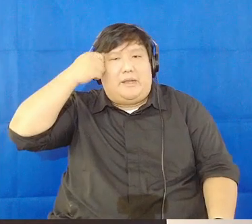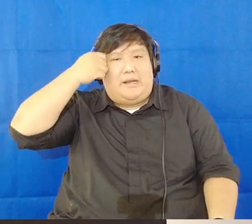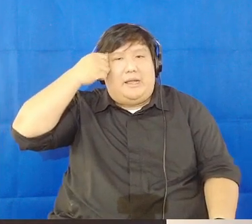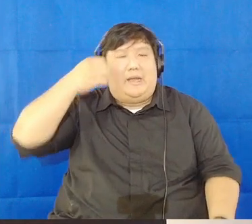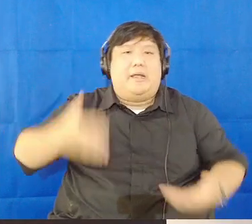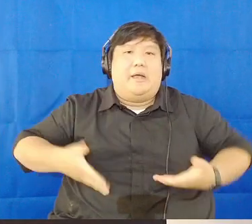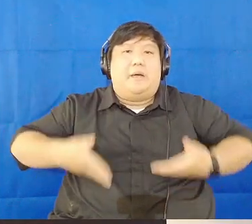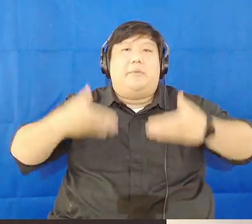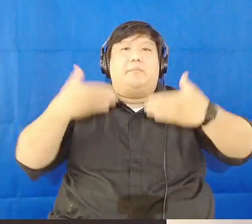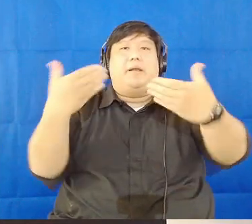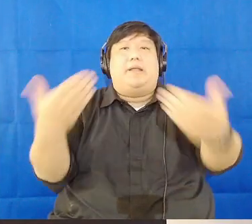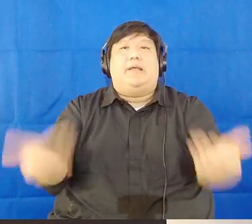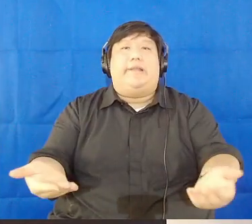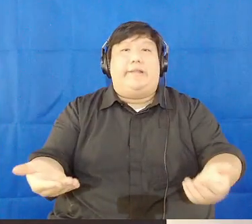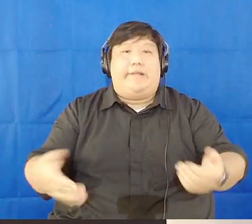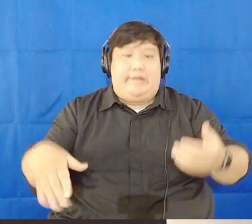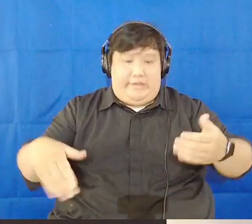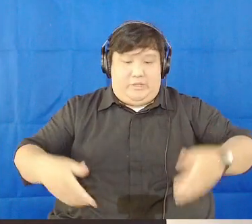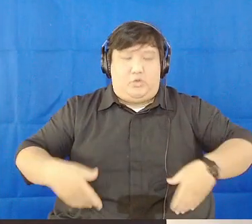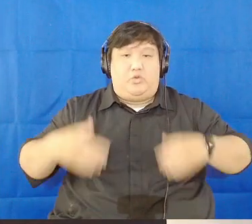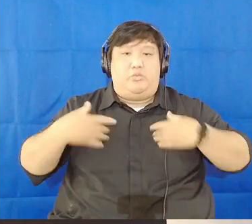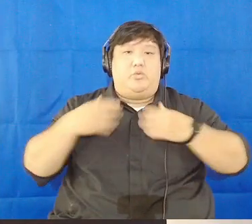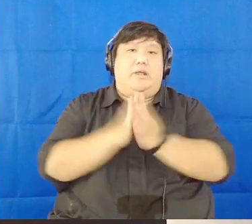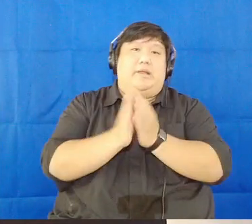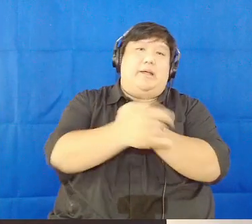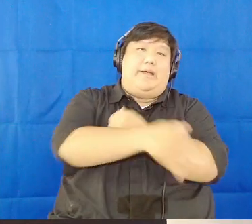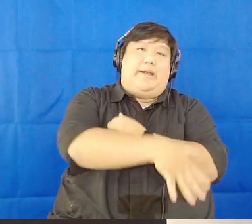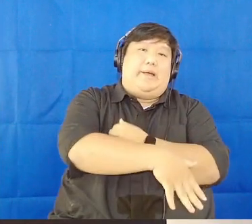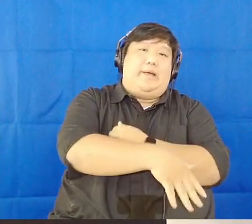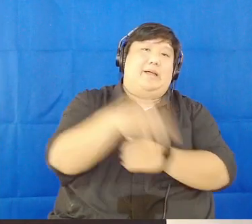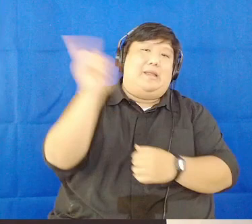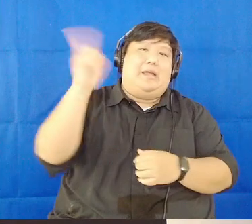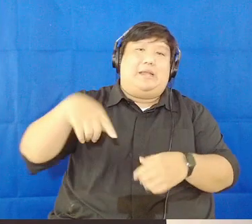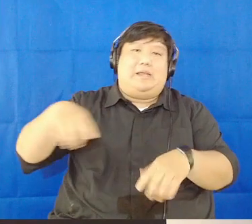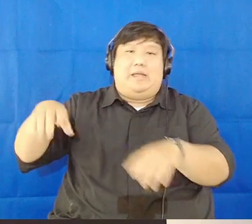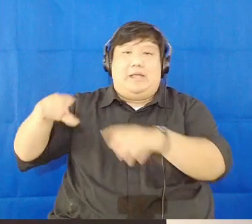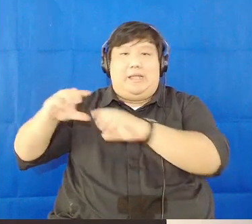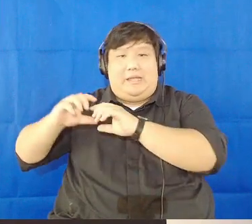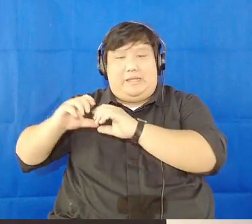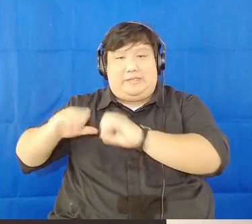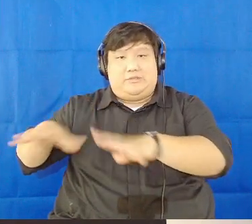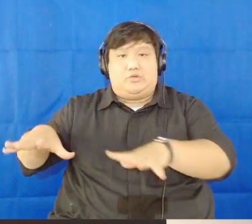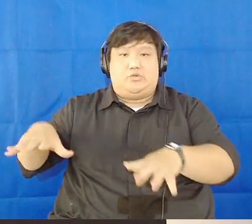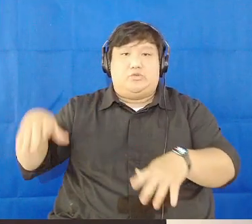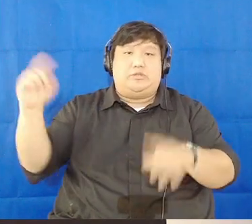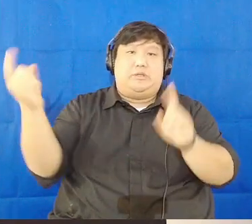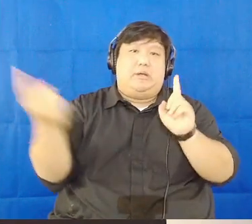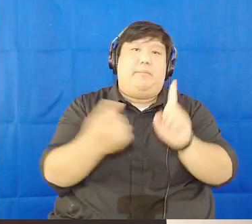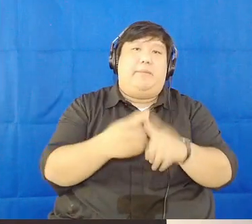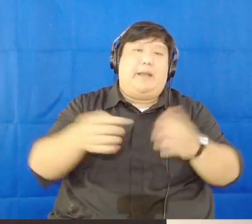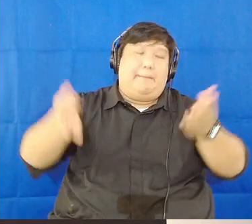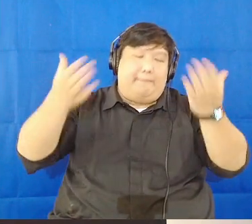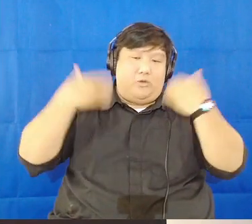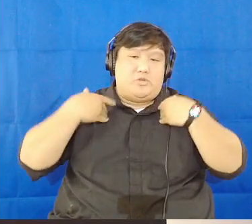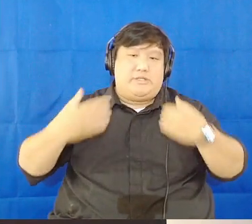Yesus, pemberian sesuatu yang terbatas itu tetapi menjadi bentuk bahwa Yesus membagikan hidupnya yang membawa